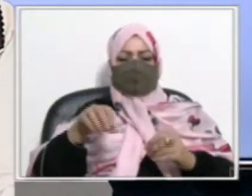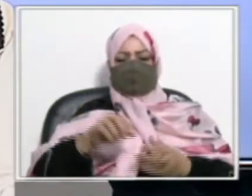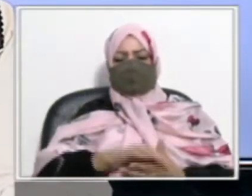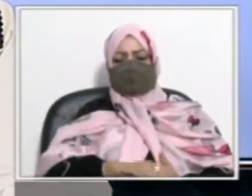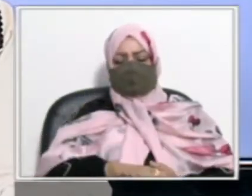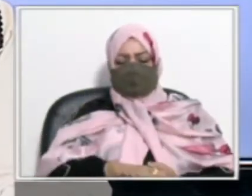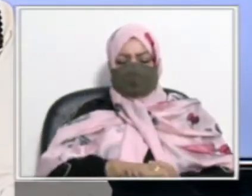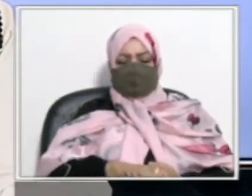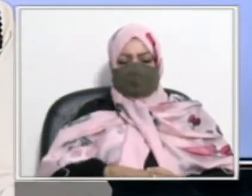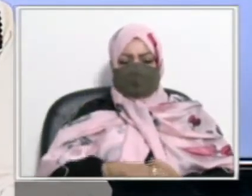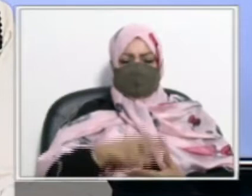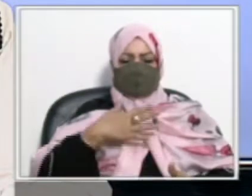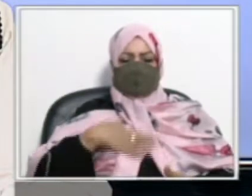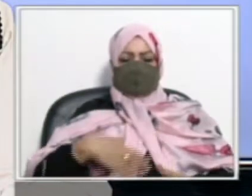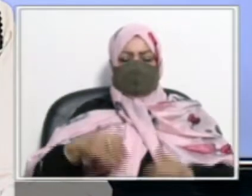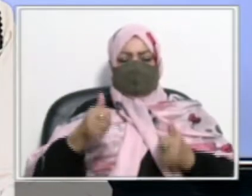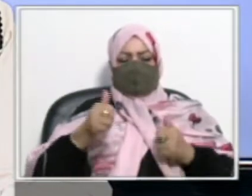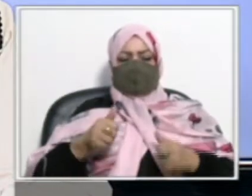الأخ عطية من سلوك